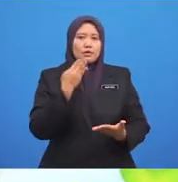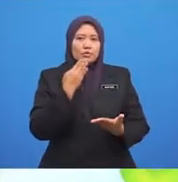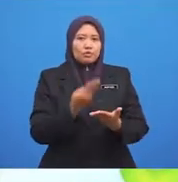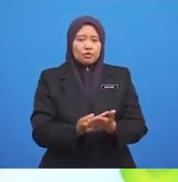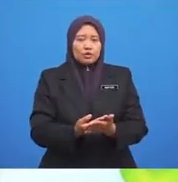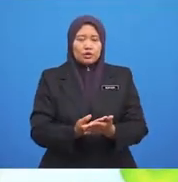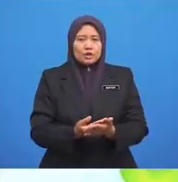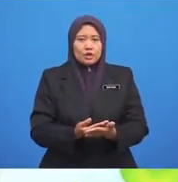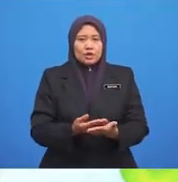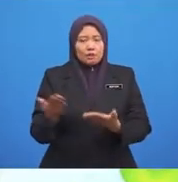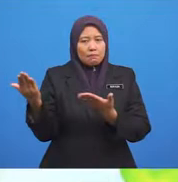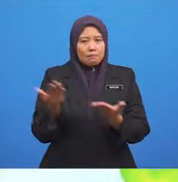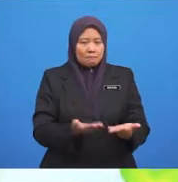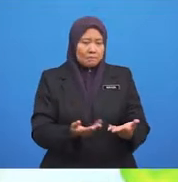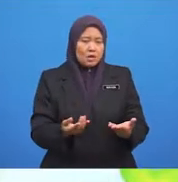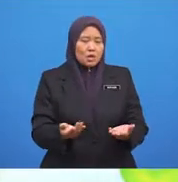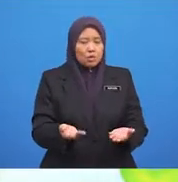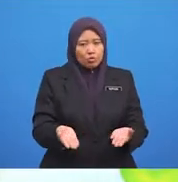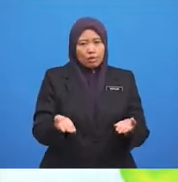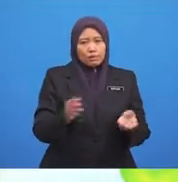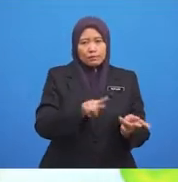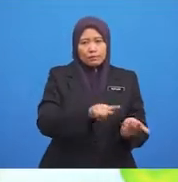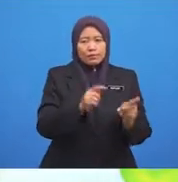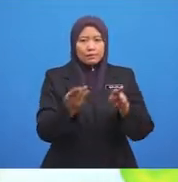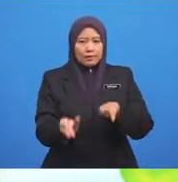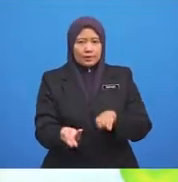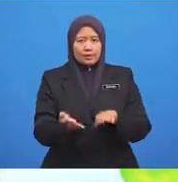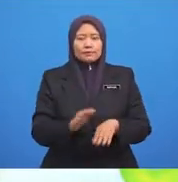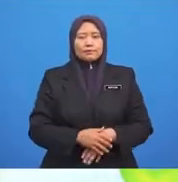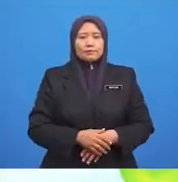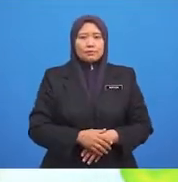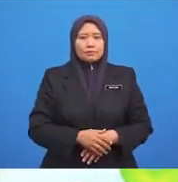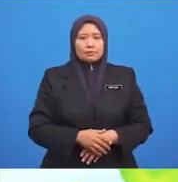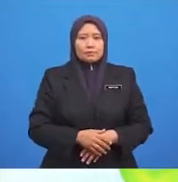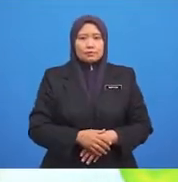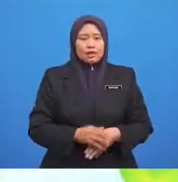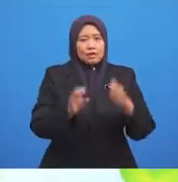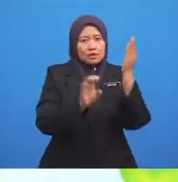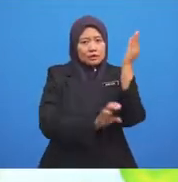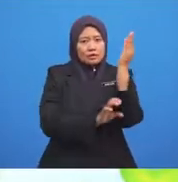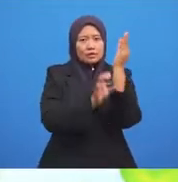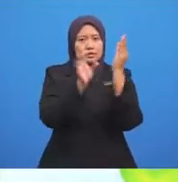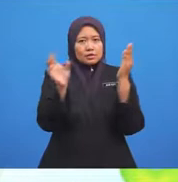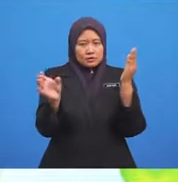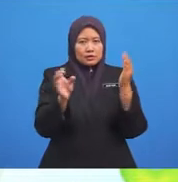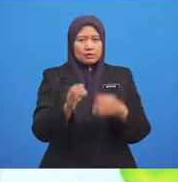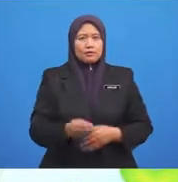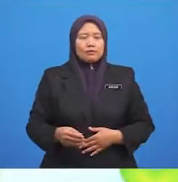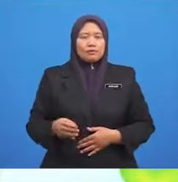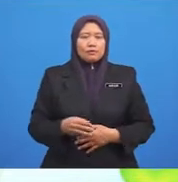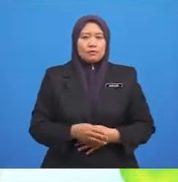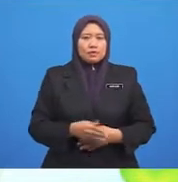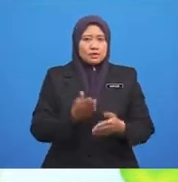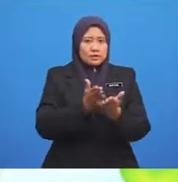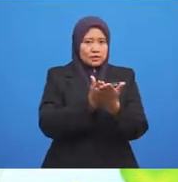Ya, murid-murid yang cikgu kasihi sekalian, cabang yang ada dalam